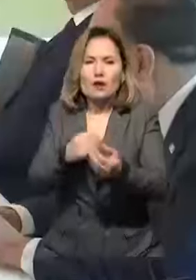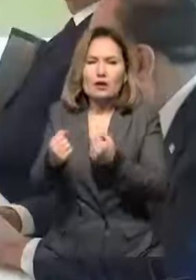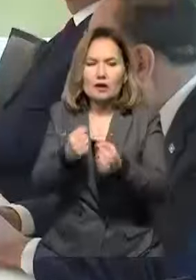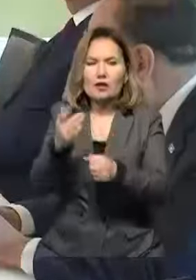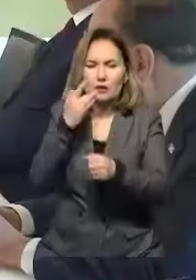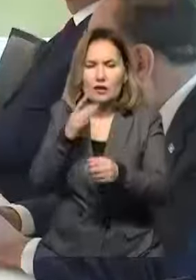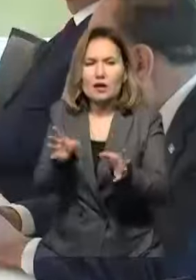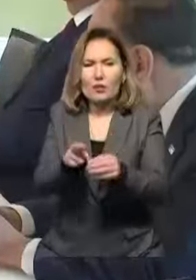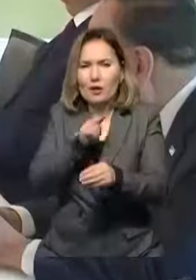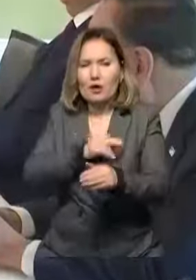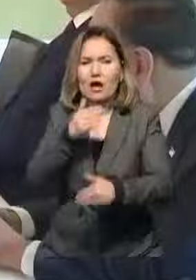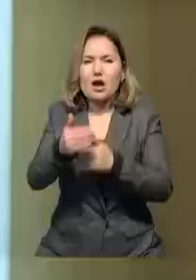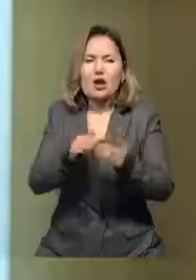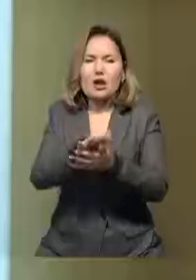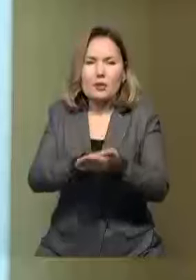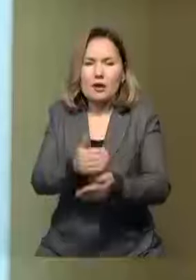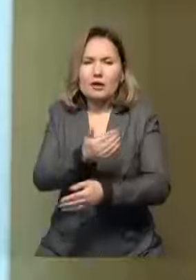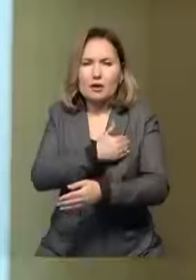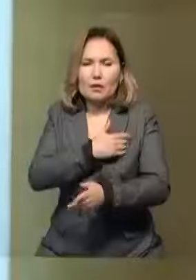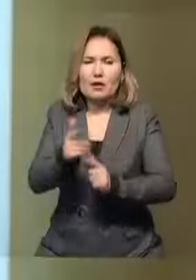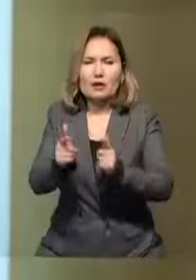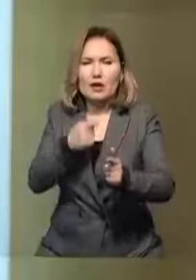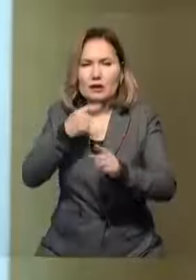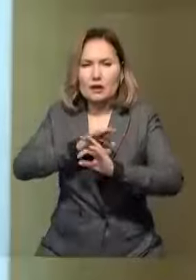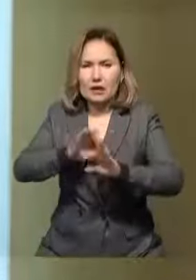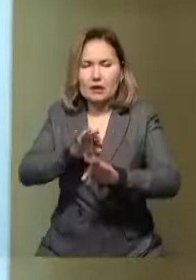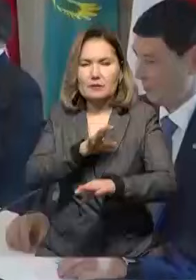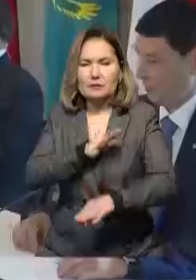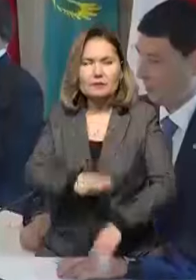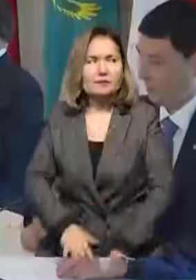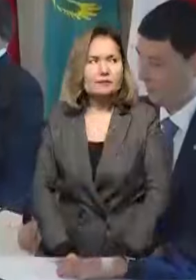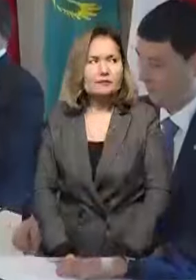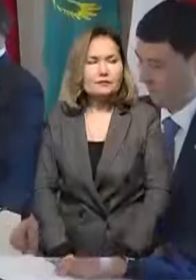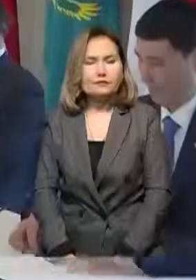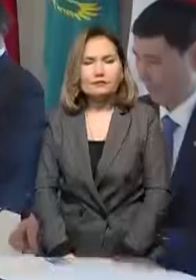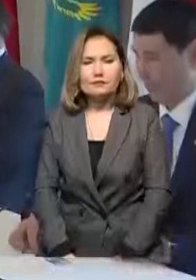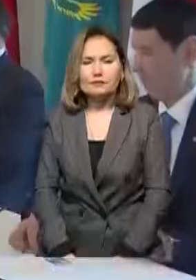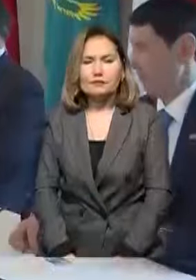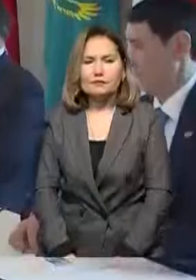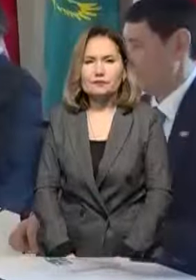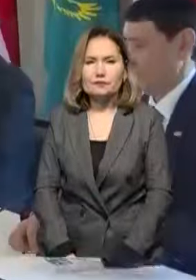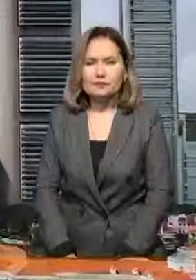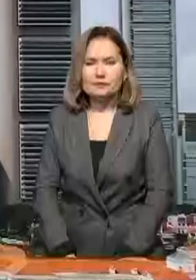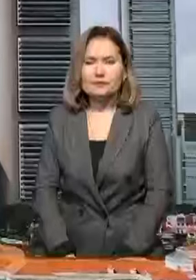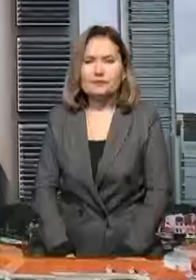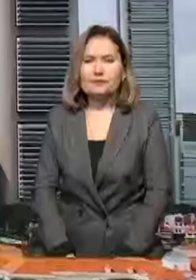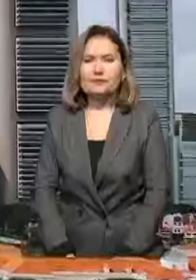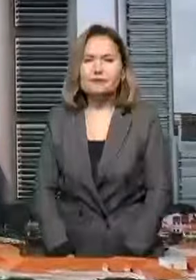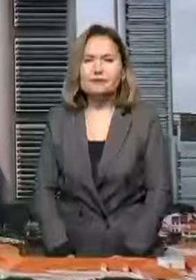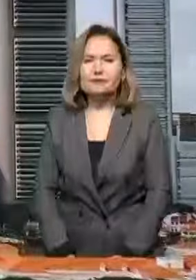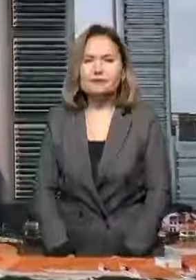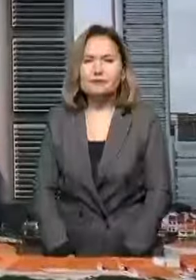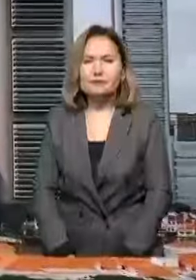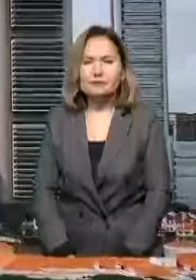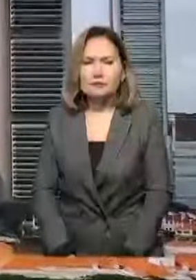екіжақты серіктестікті одан әрі дамытуға дайын екенін растады. Бекзат Аманов, Марат Диханбаев, Дулат Ендебеков, президент радио кешенінің